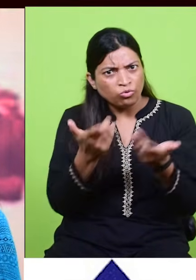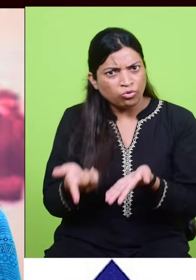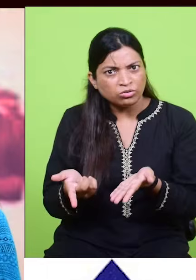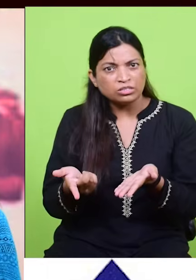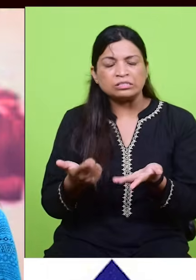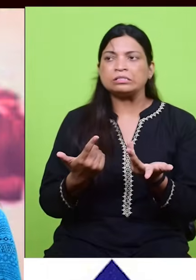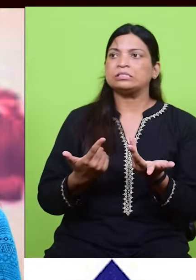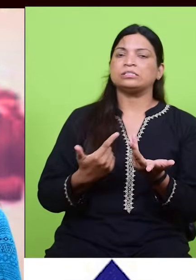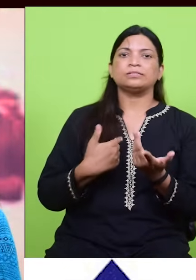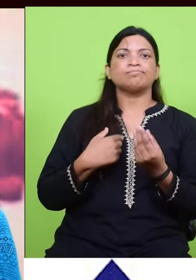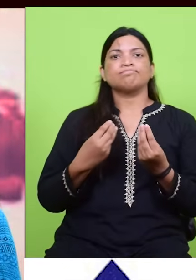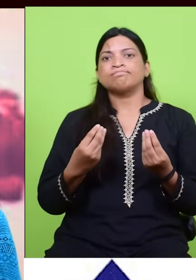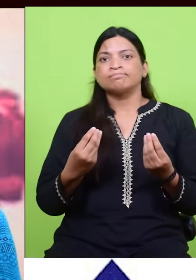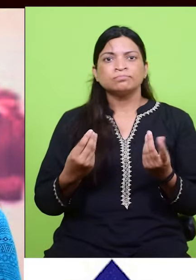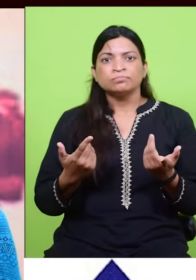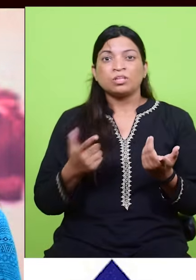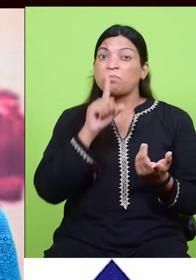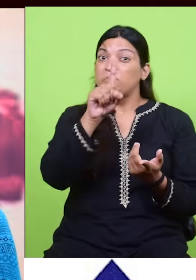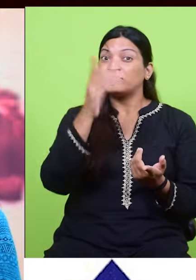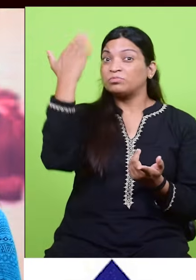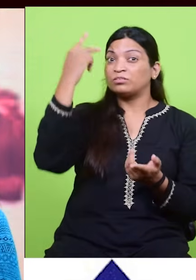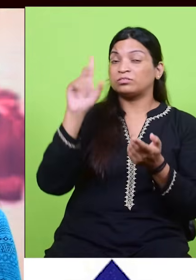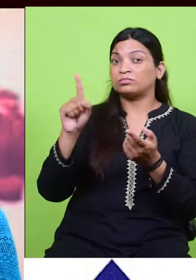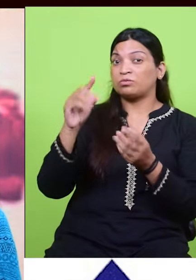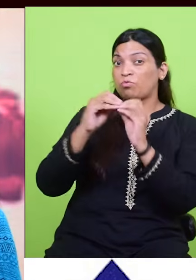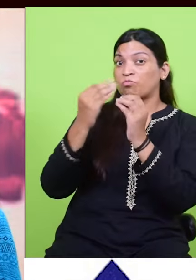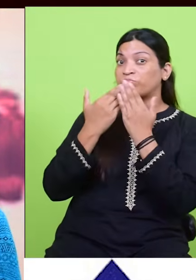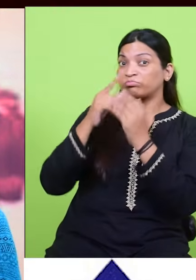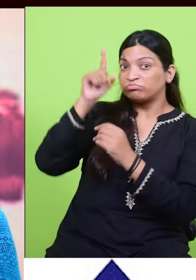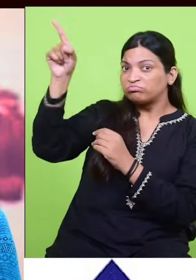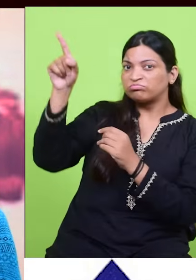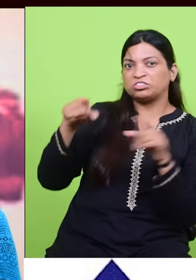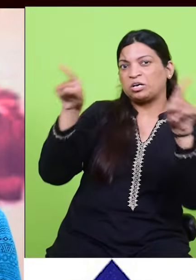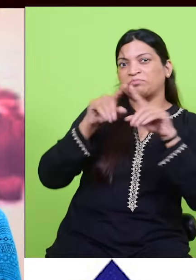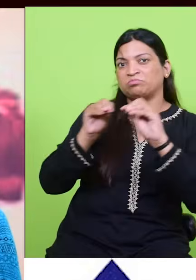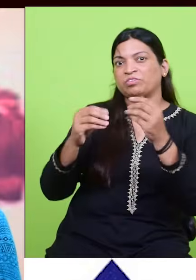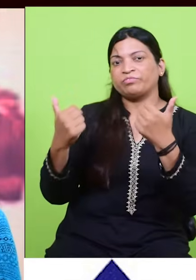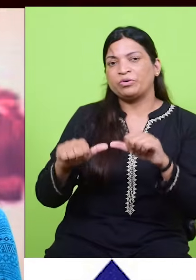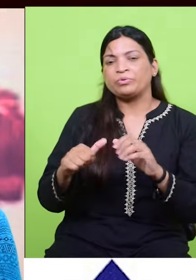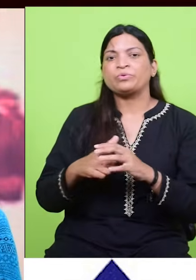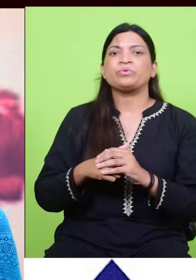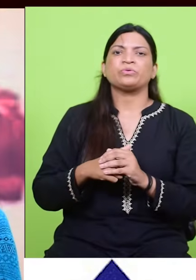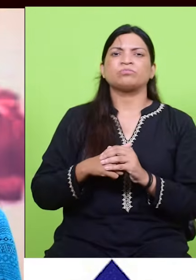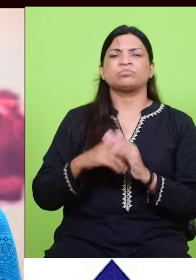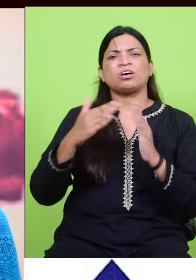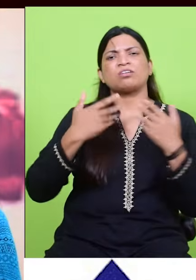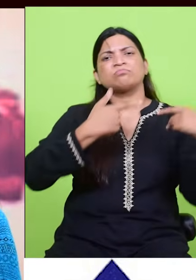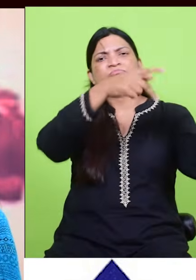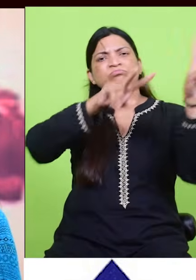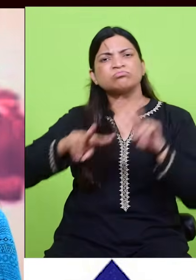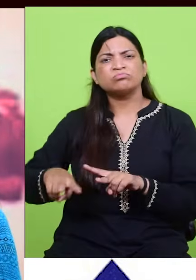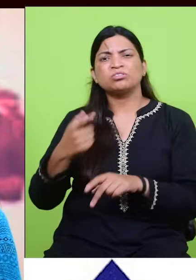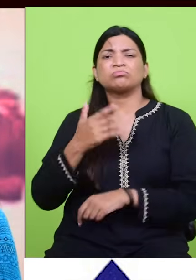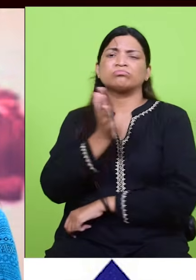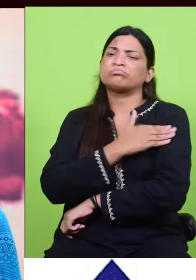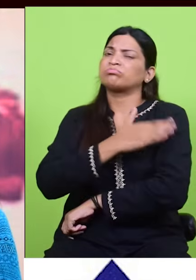डाल सकते हो तो देख लो, पर यहाँ पे हम करवा सकते हैं, लेकिन जो वहाँ पे पढ़ के रही है वो चीज़ यहाँ पे नहीं पढ़ाई हो पाएगी। फिर हम घर पे रहे।